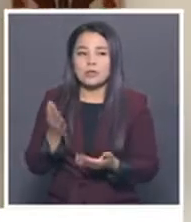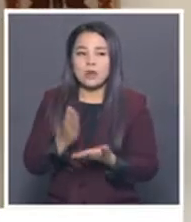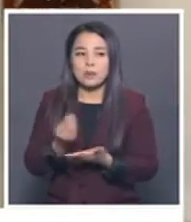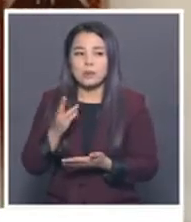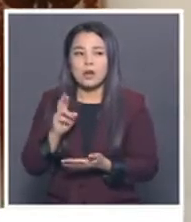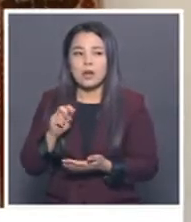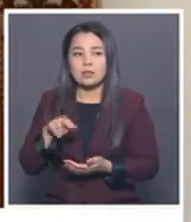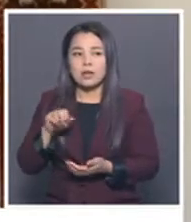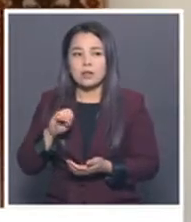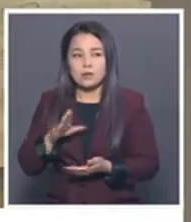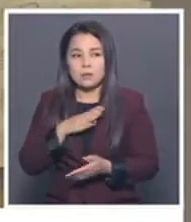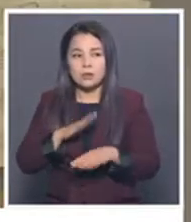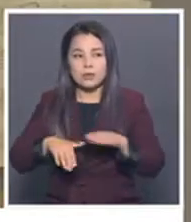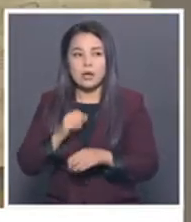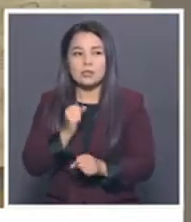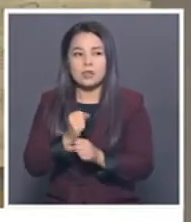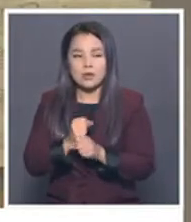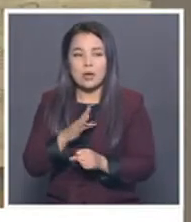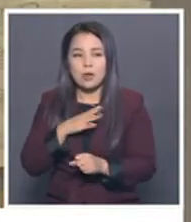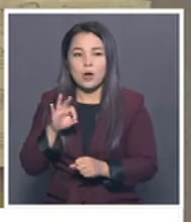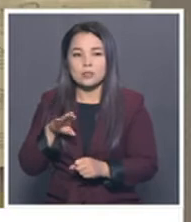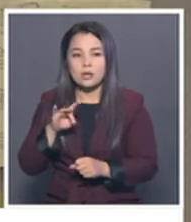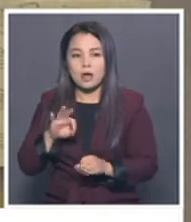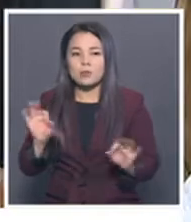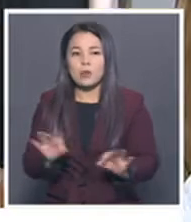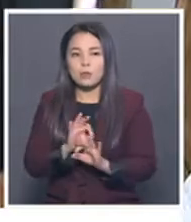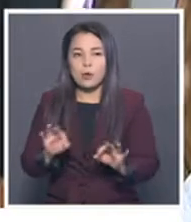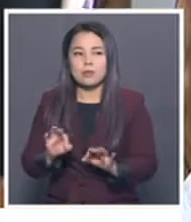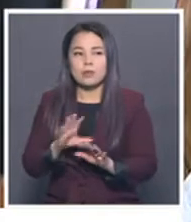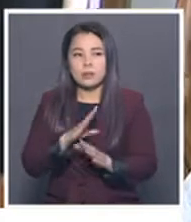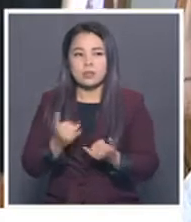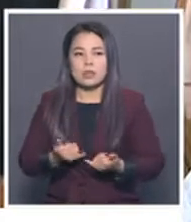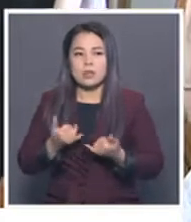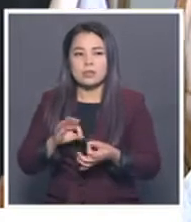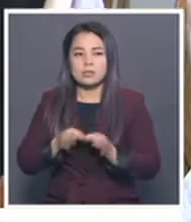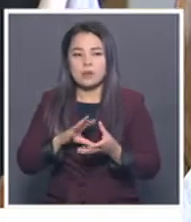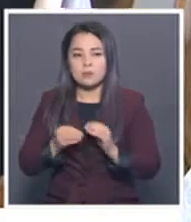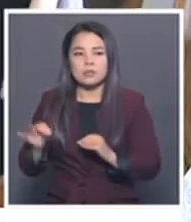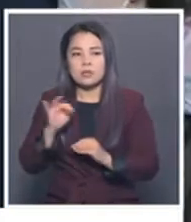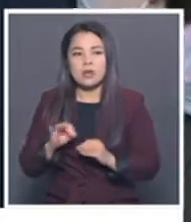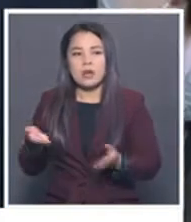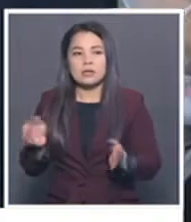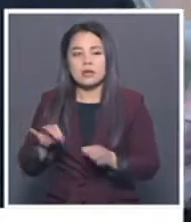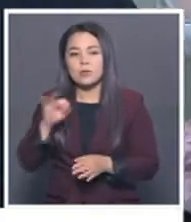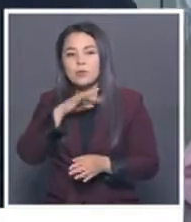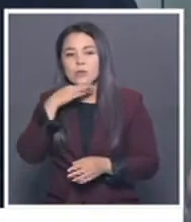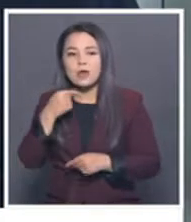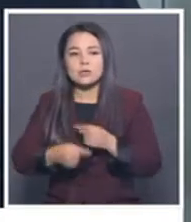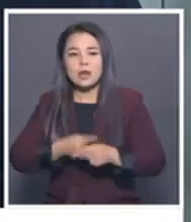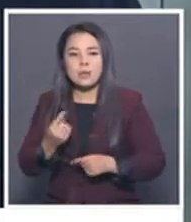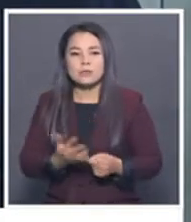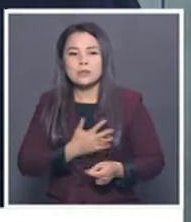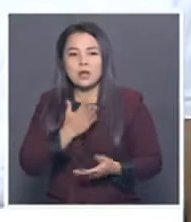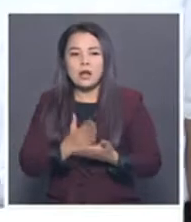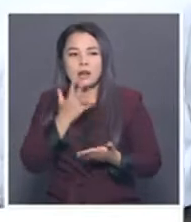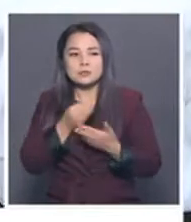Шәмші Қалдаяқовтың өз қолымен шимақтаған отырардағы той әнінің нотасы. Түпнұсқа, аңыздарда аты қалған, талай ақын толғаған,